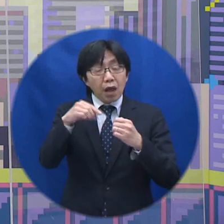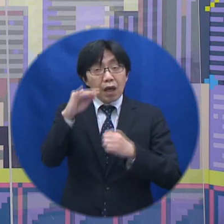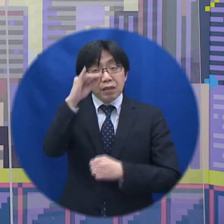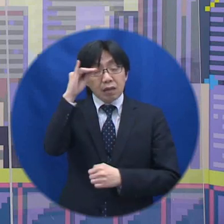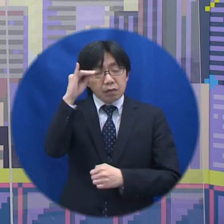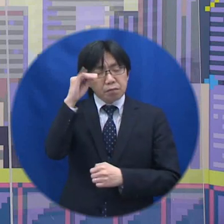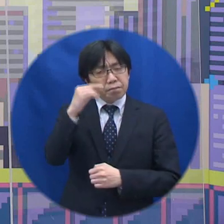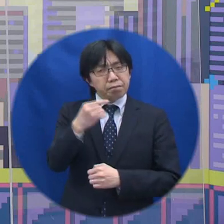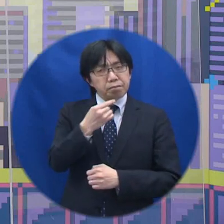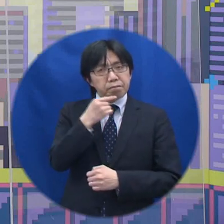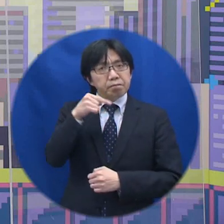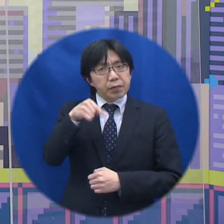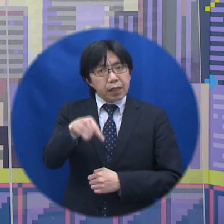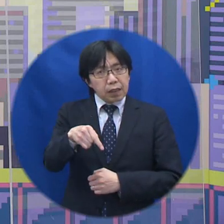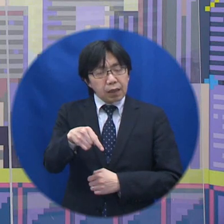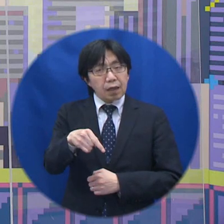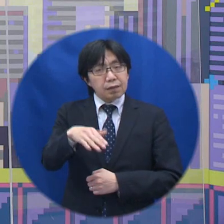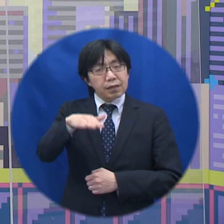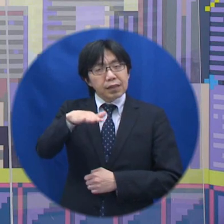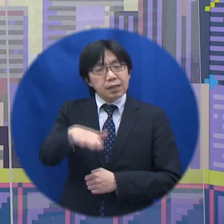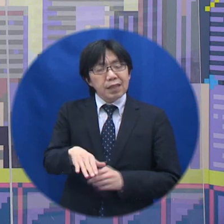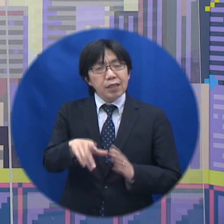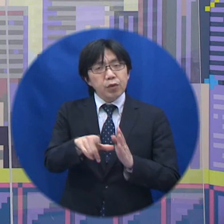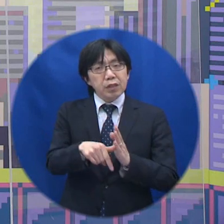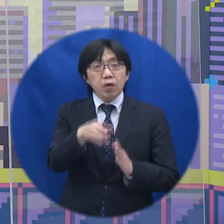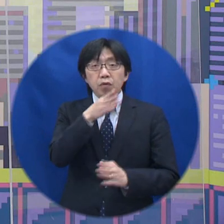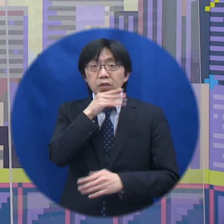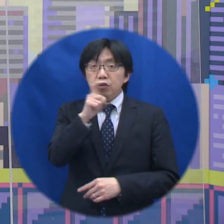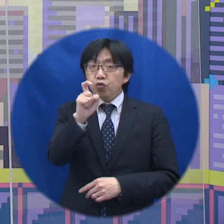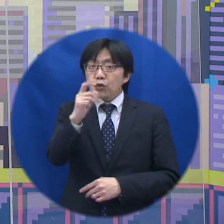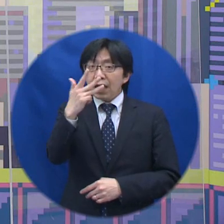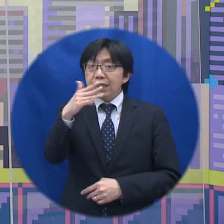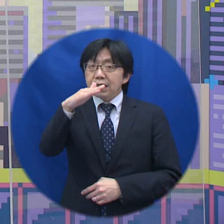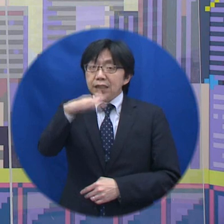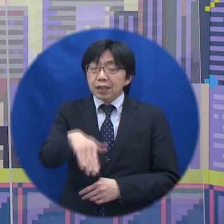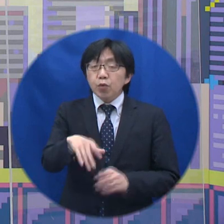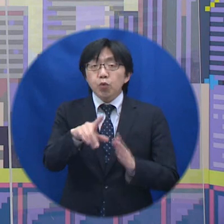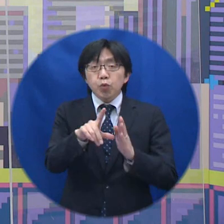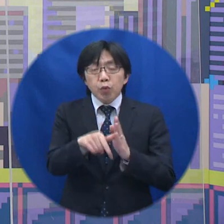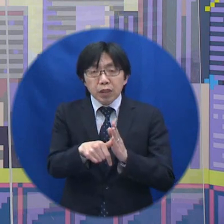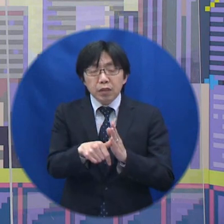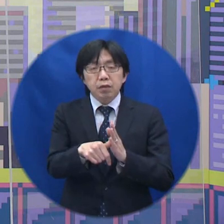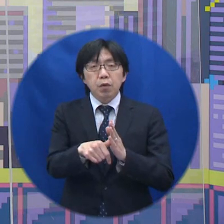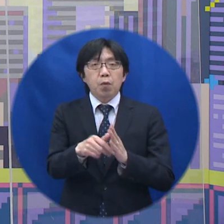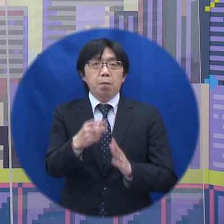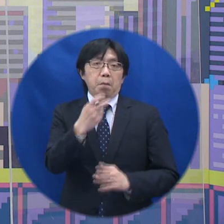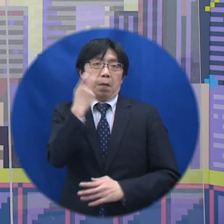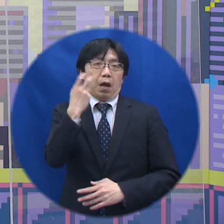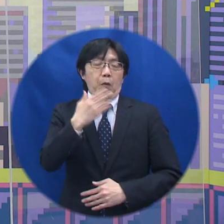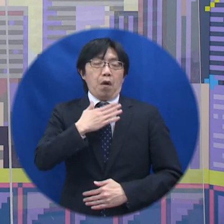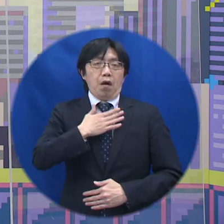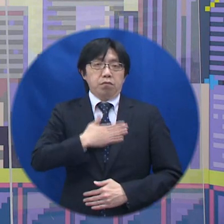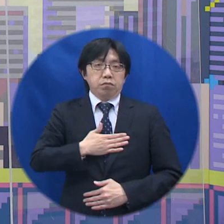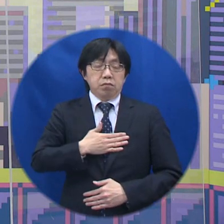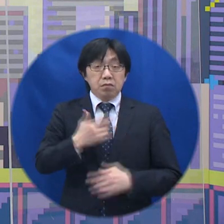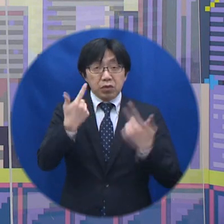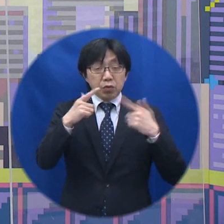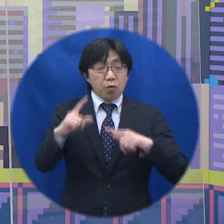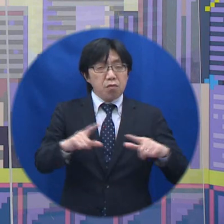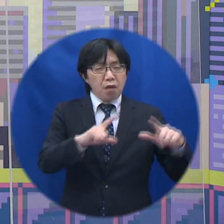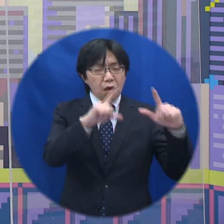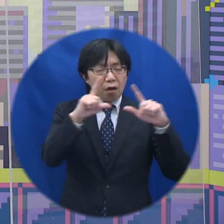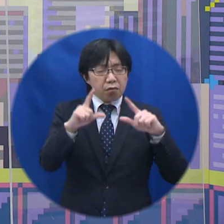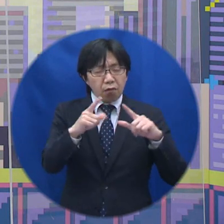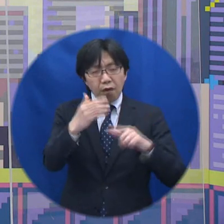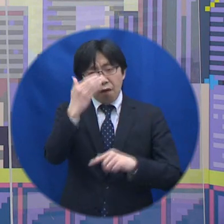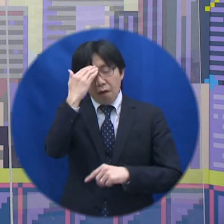の障害が発達期おおむね18歳未満に現れ、日常生活に支障が生じている